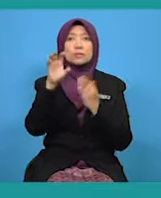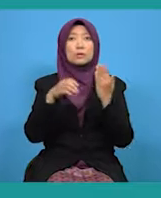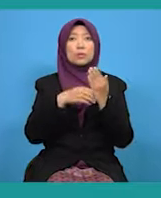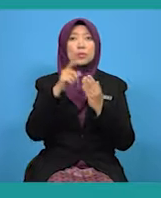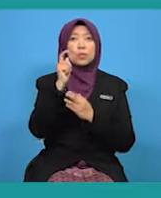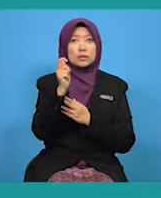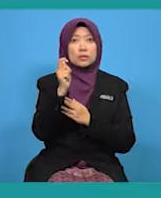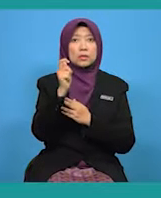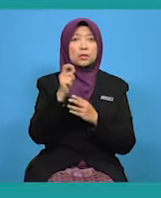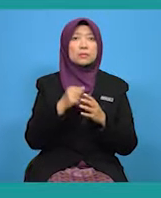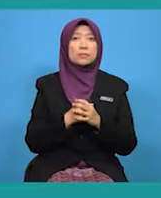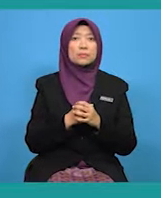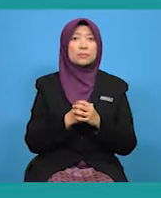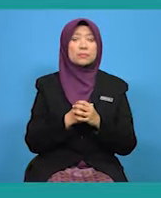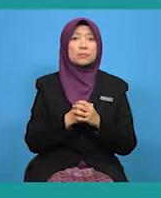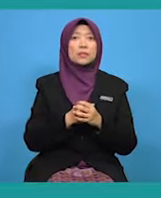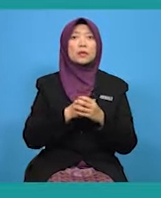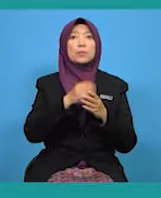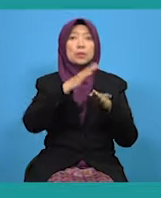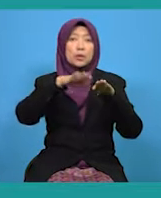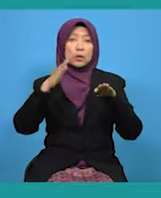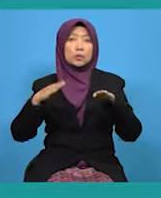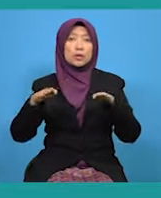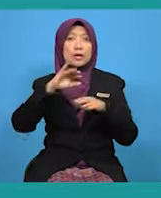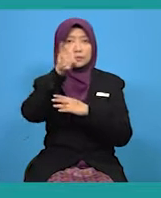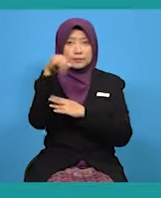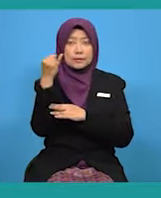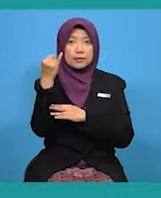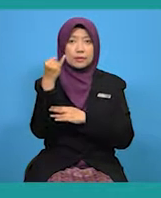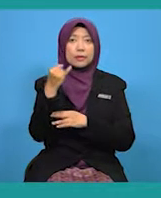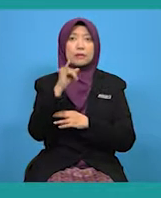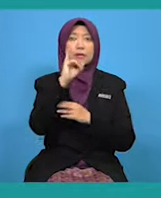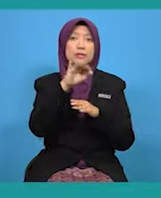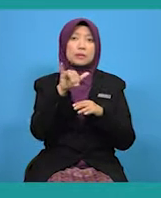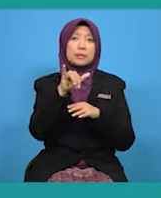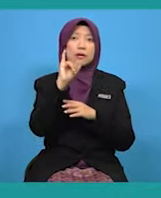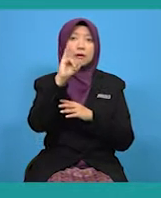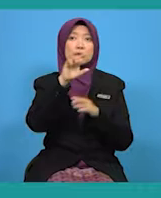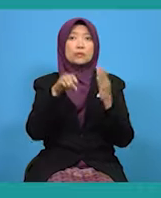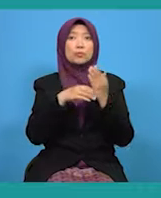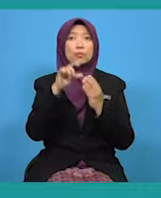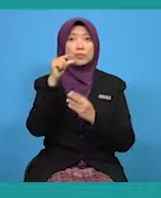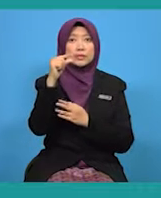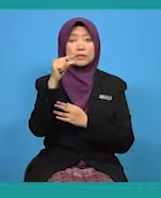putih seterusnya bentuk suntikan yaitu J sampai dengan iconpo